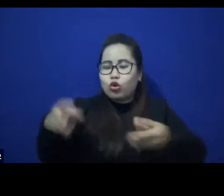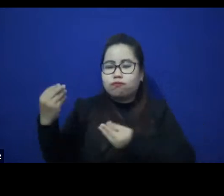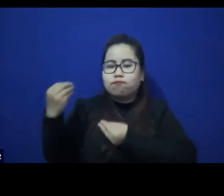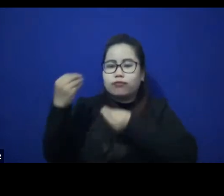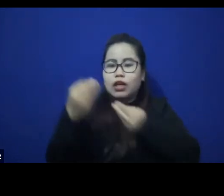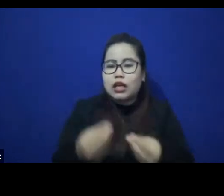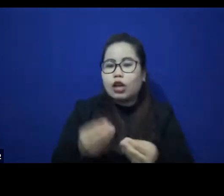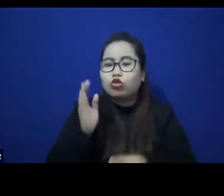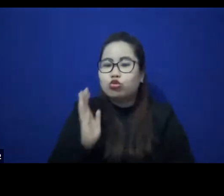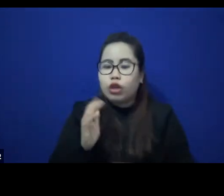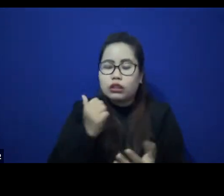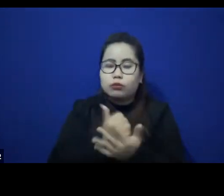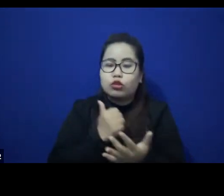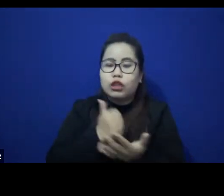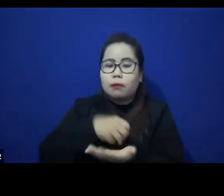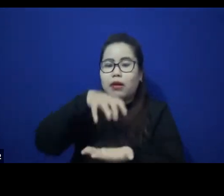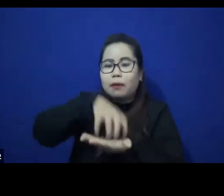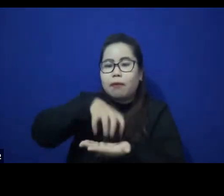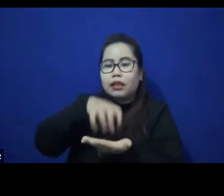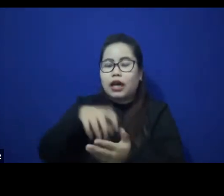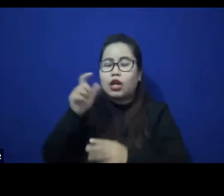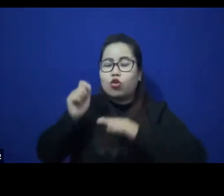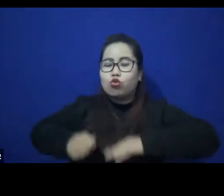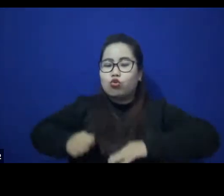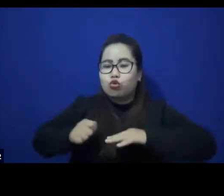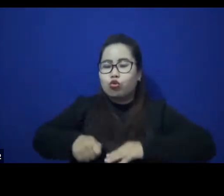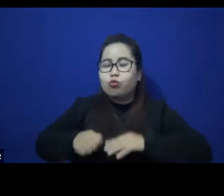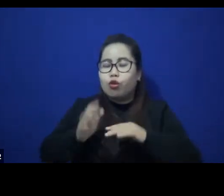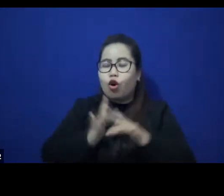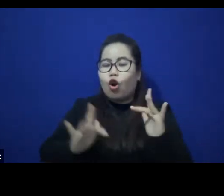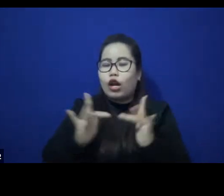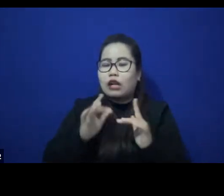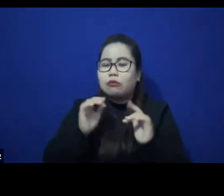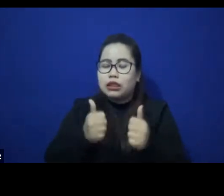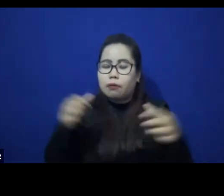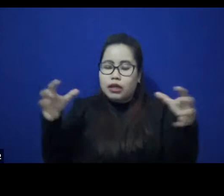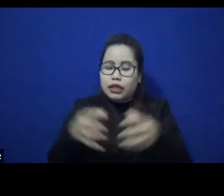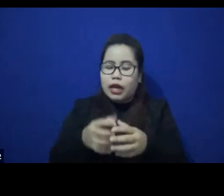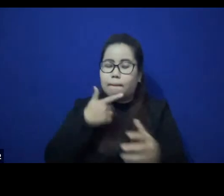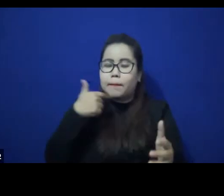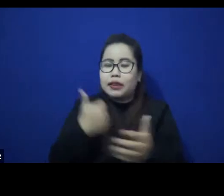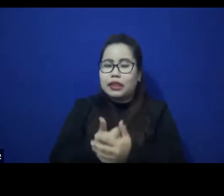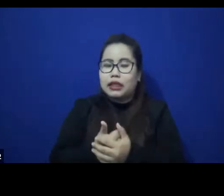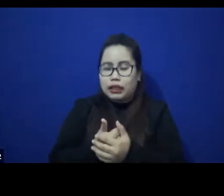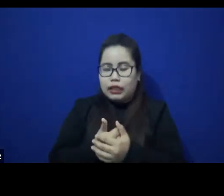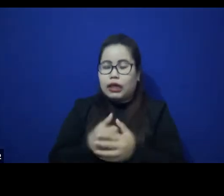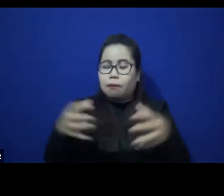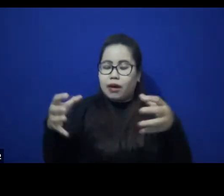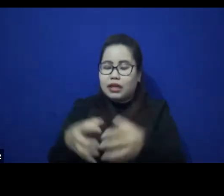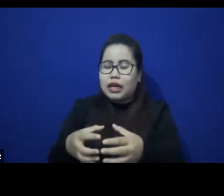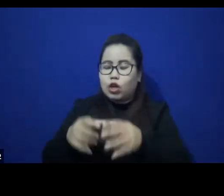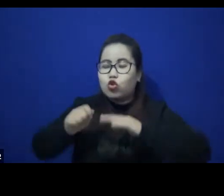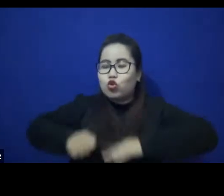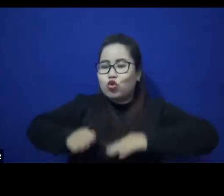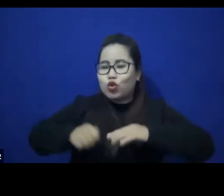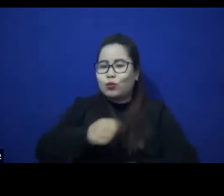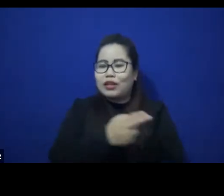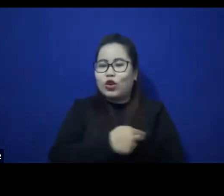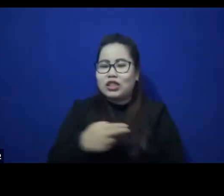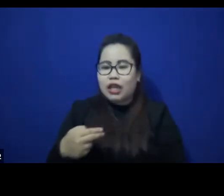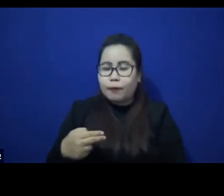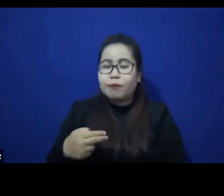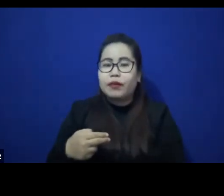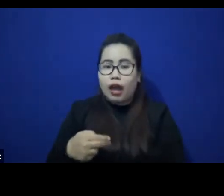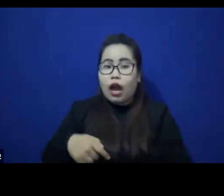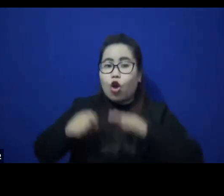pada dasarnya menempatkan hukum online menjadi bagian penting dalam dunia hukum di Indonesia hukum